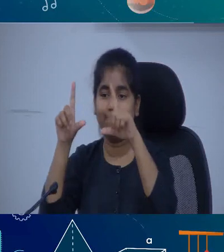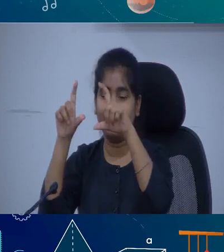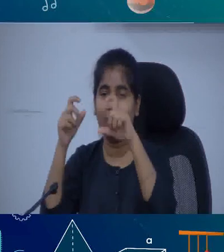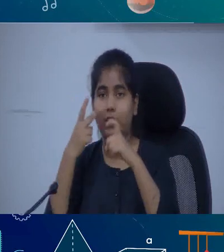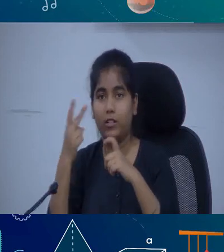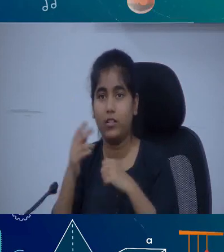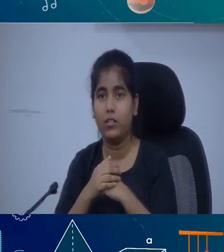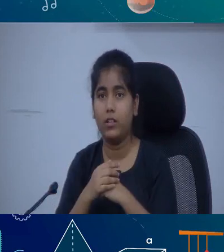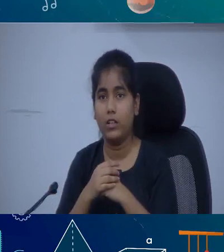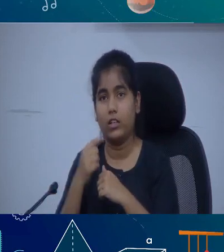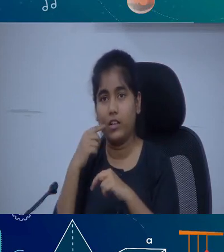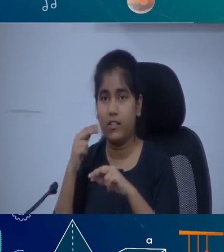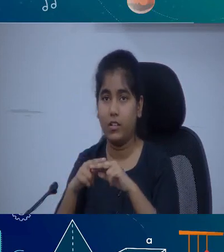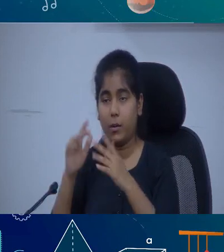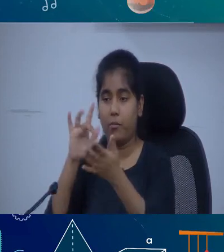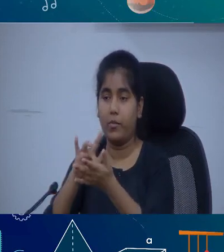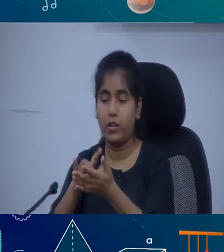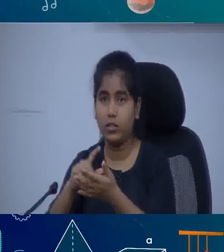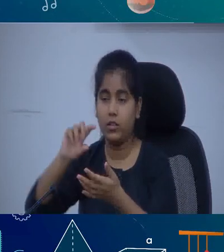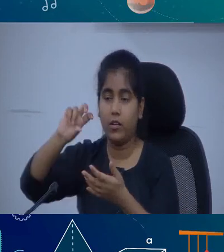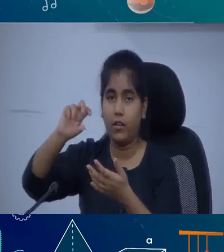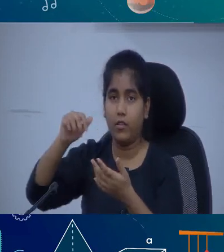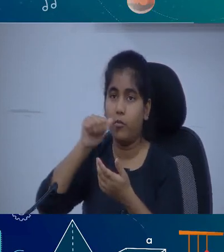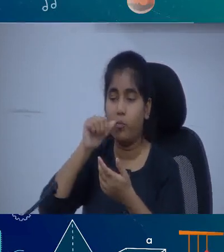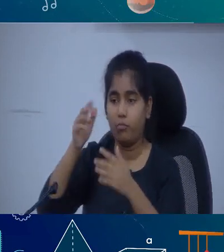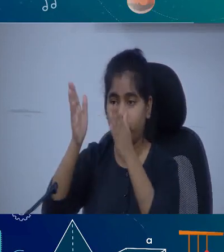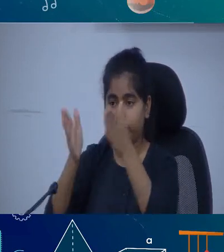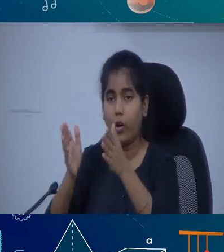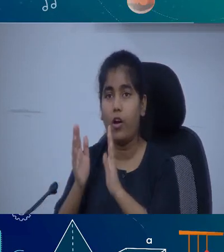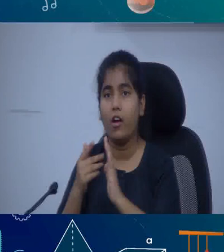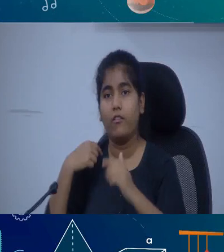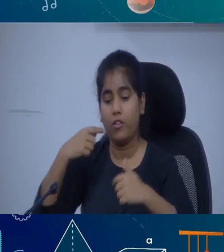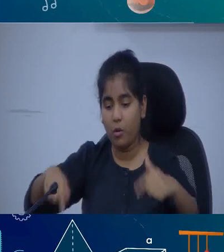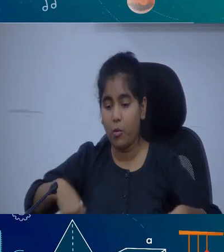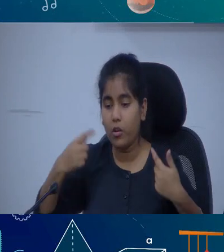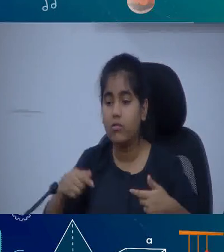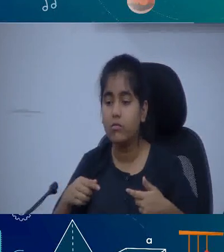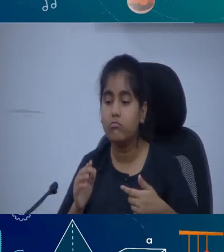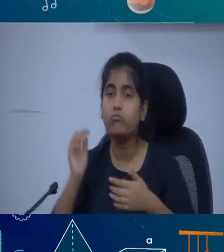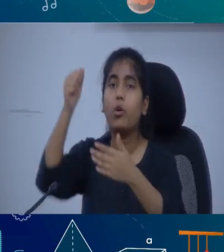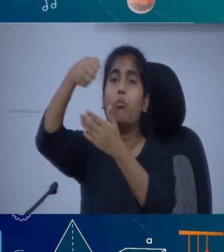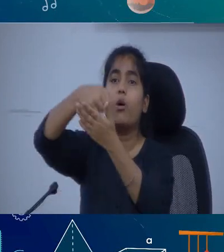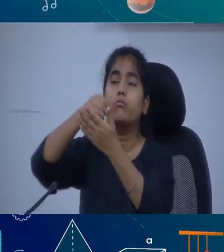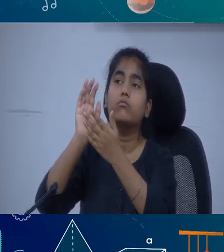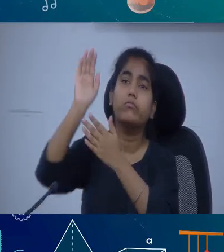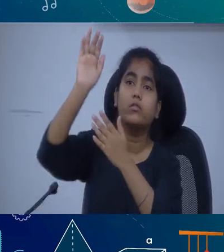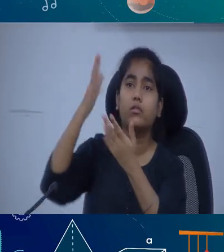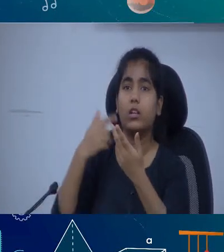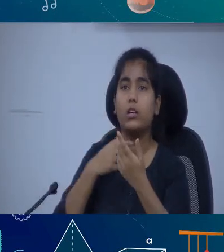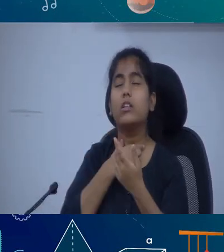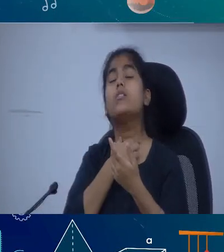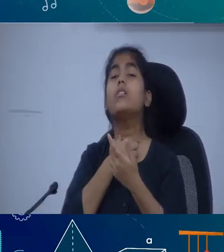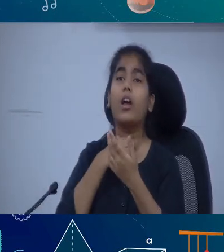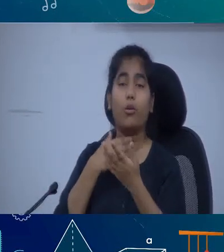आप अमूमन आप जो है जब रेड साइड का दिखाऊंगी, कि रेड साइड में अगर इस किस्म का एक ड्रिंकिंग वाटर पॉइंट है और अगर